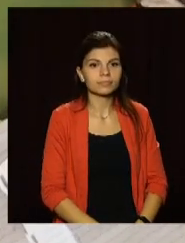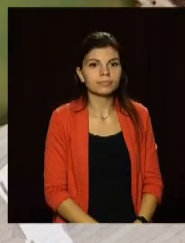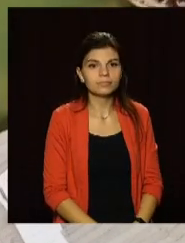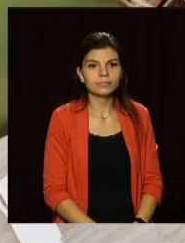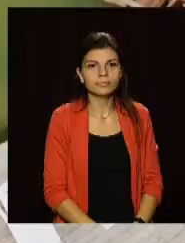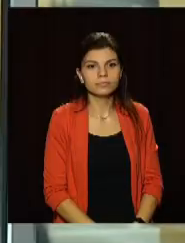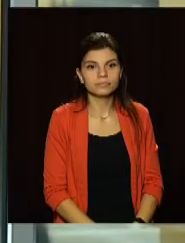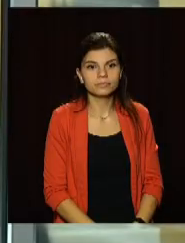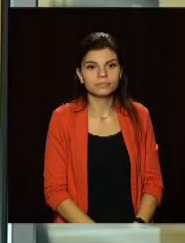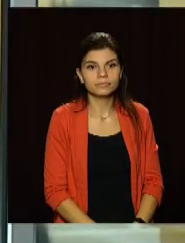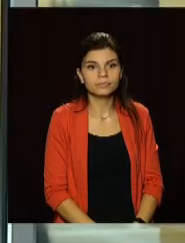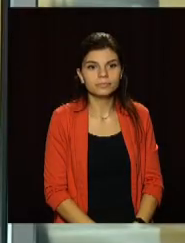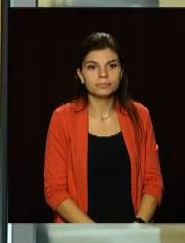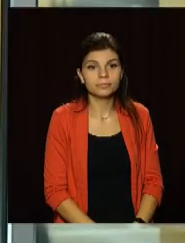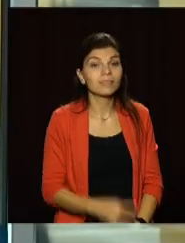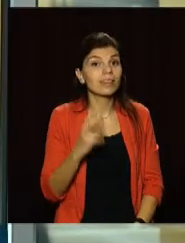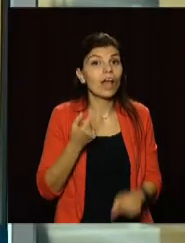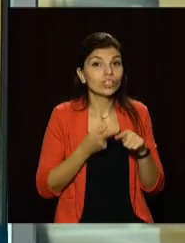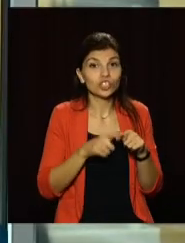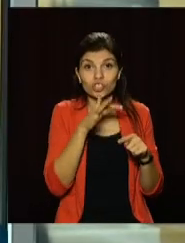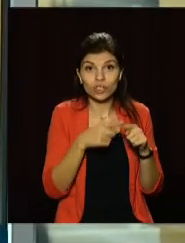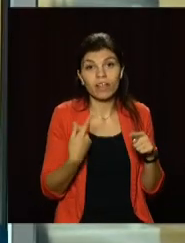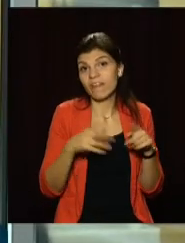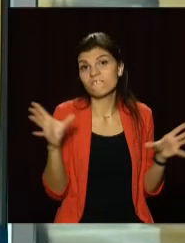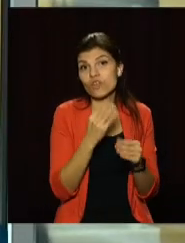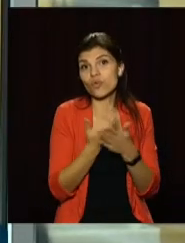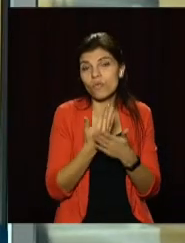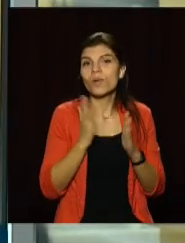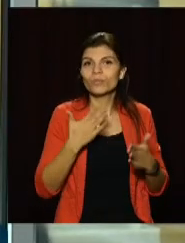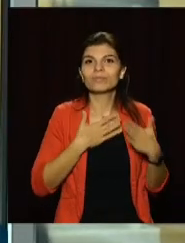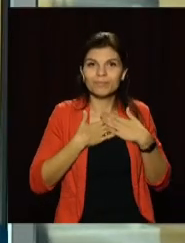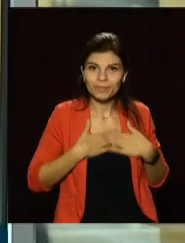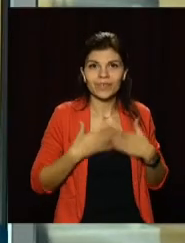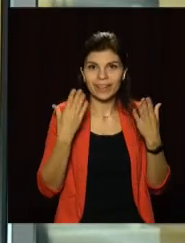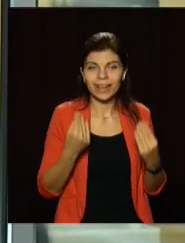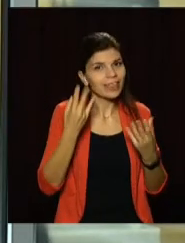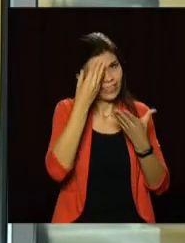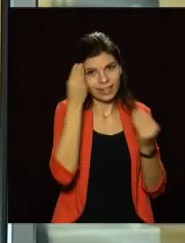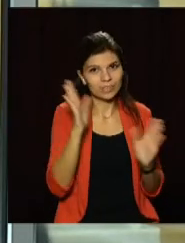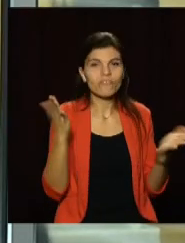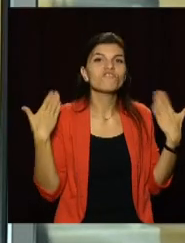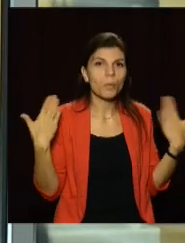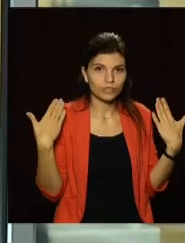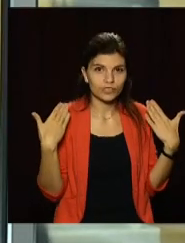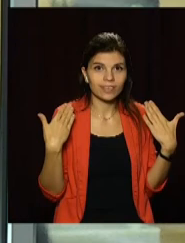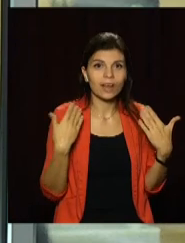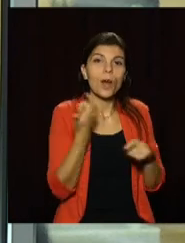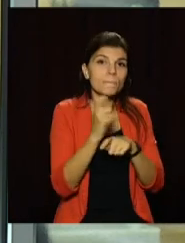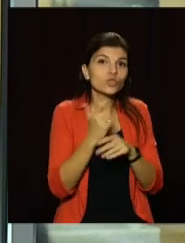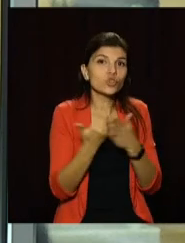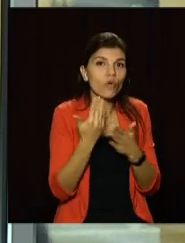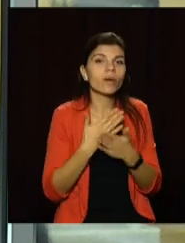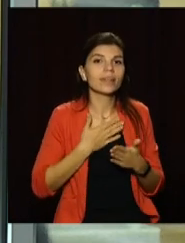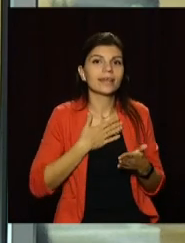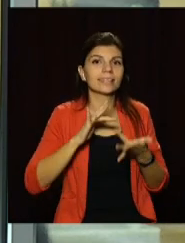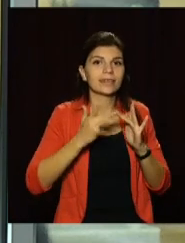«Відкритий». На цей час це всі новини. Бажаю приємного дня і не забувайте відпочивати. Більше новин читайте